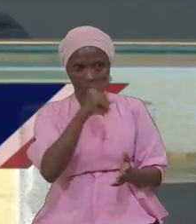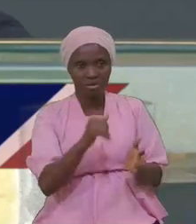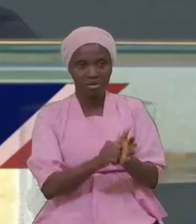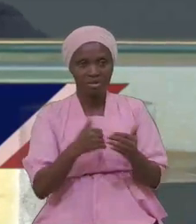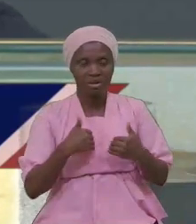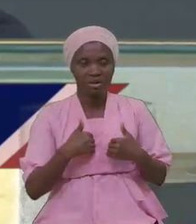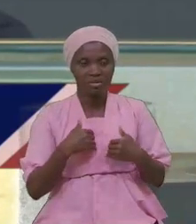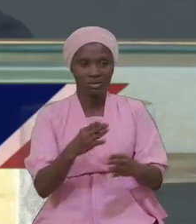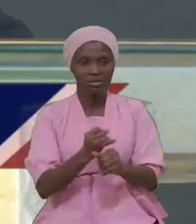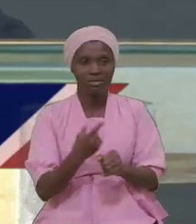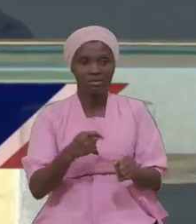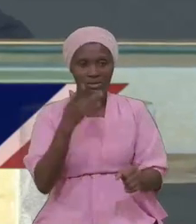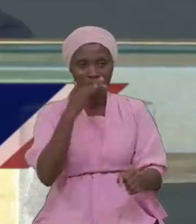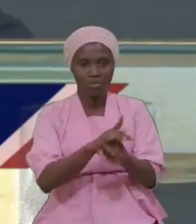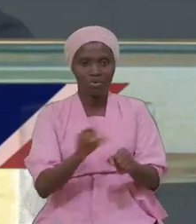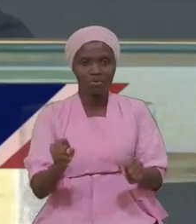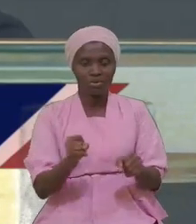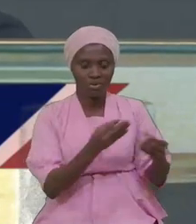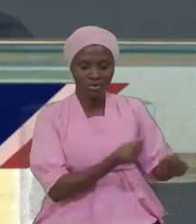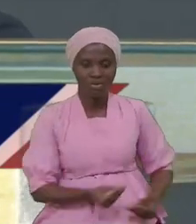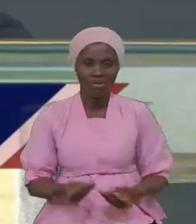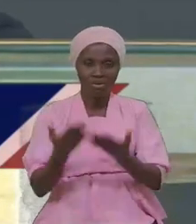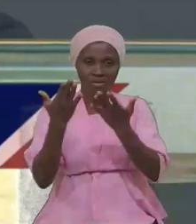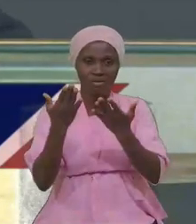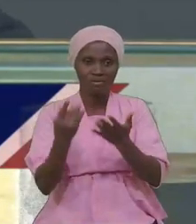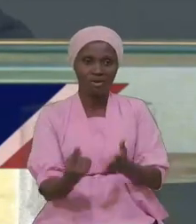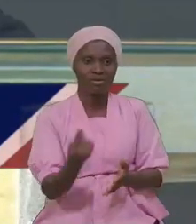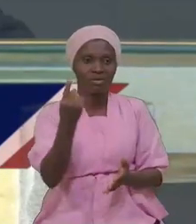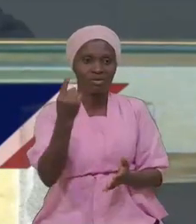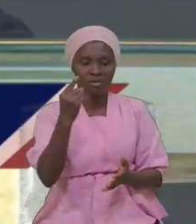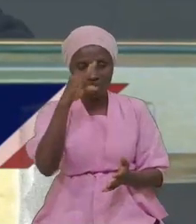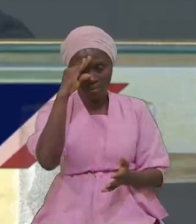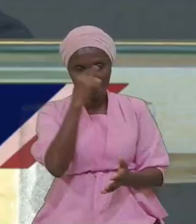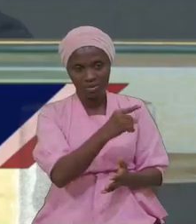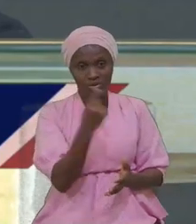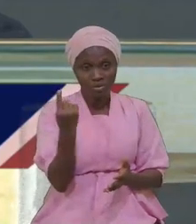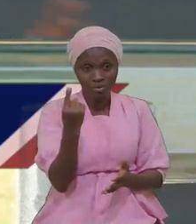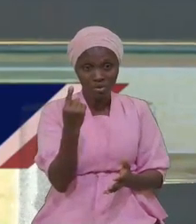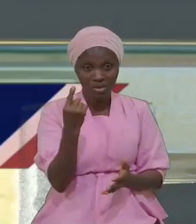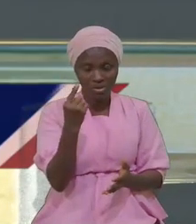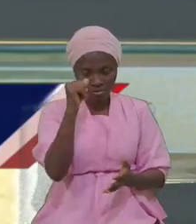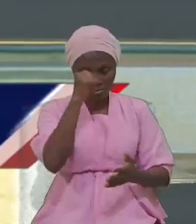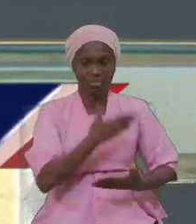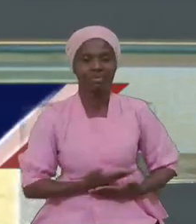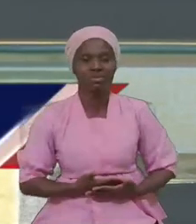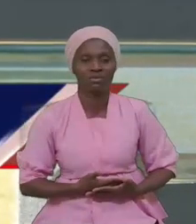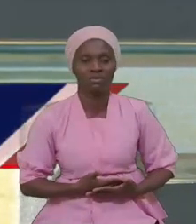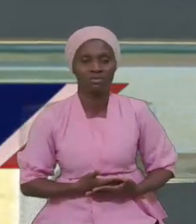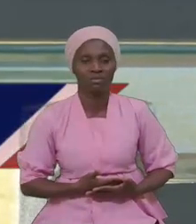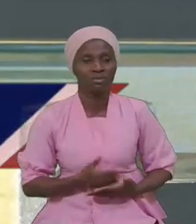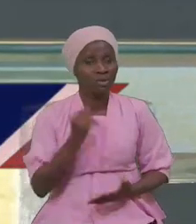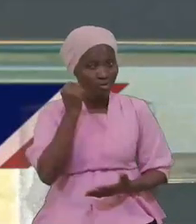unique, lui qui avait reçu les promesses. Comprenez ici que c'est par la